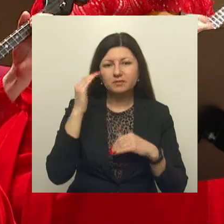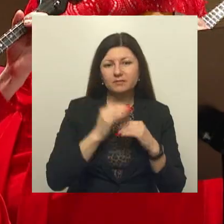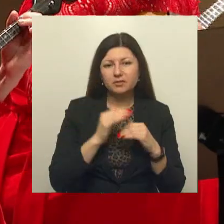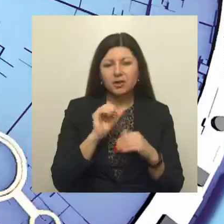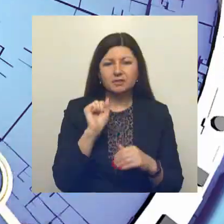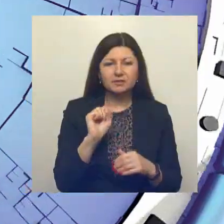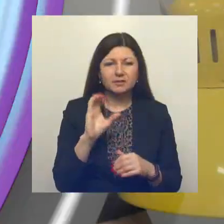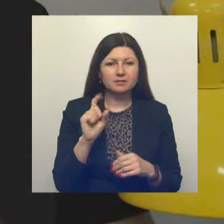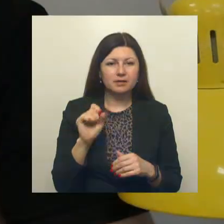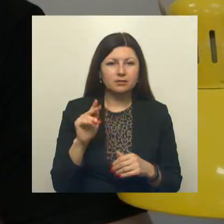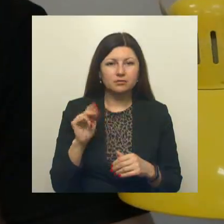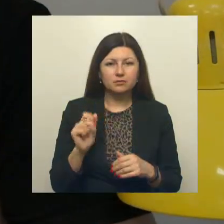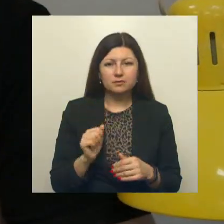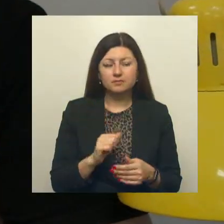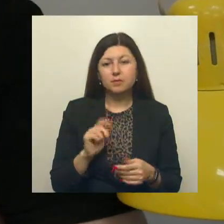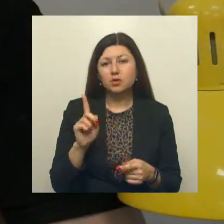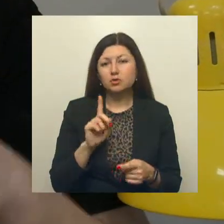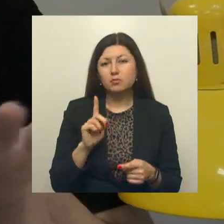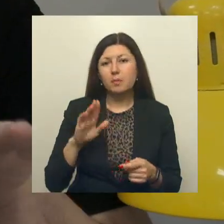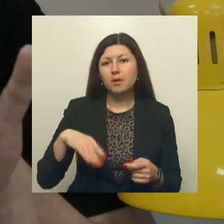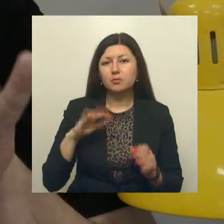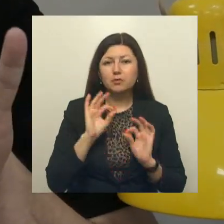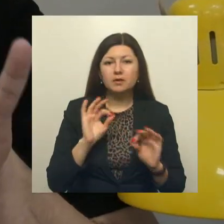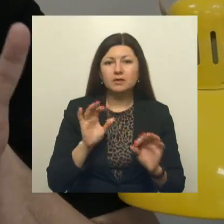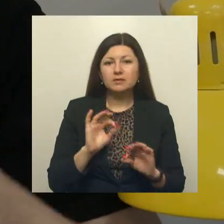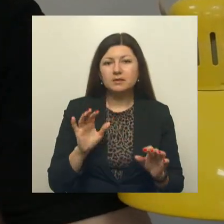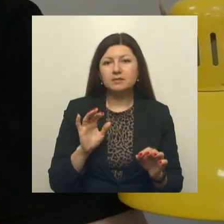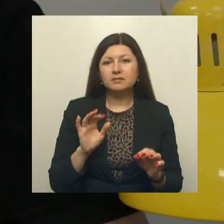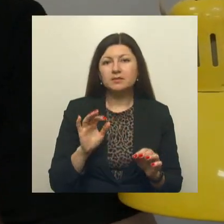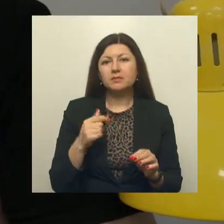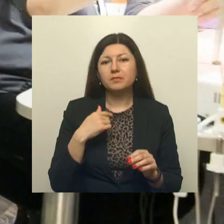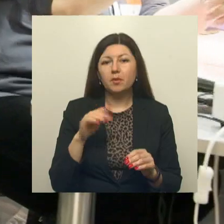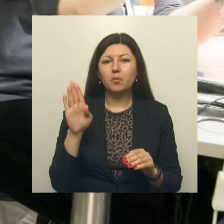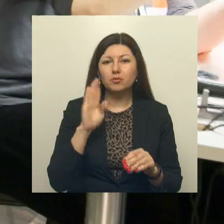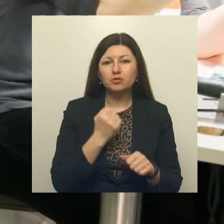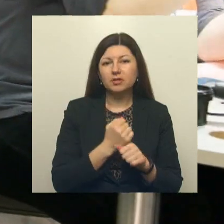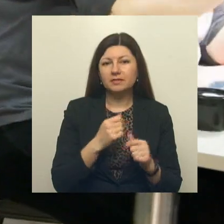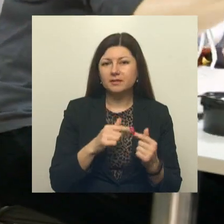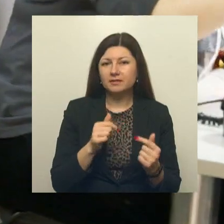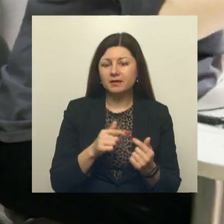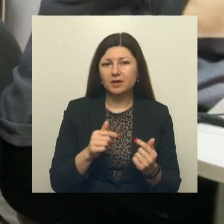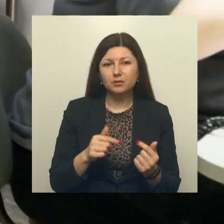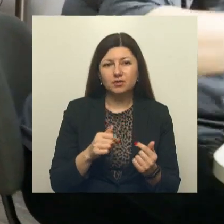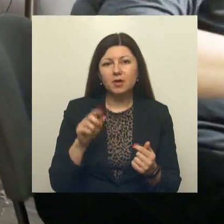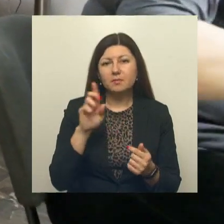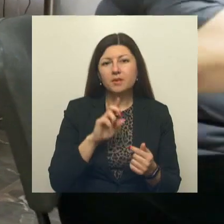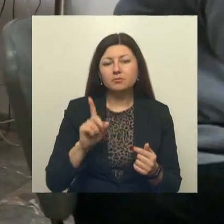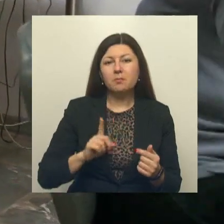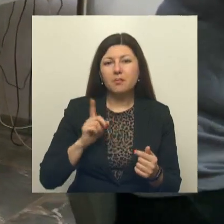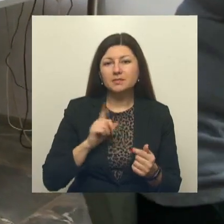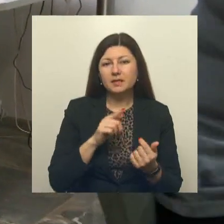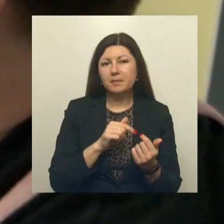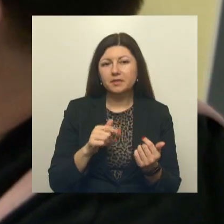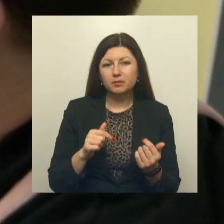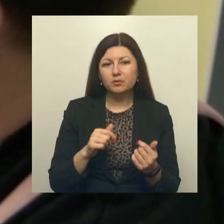Сахарчука. Чтобы потом, не знаю, рассказывать мне, мужчина делал ноготочки. Белгородский мастер маникюра.